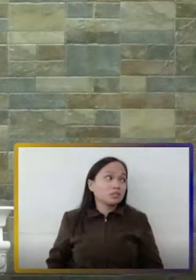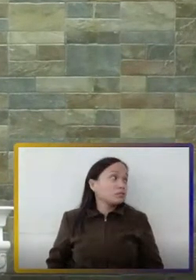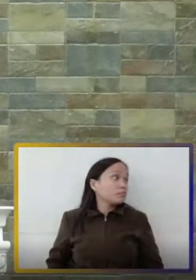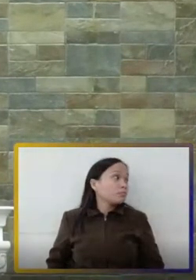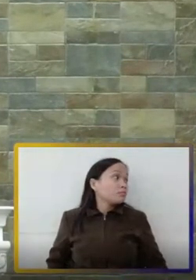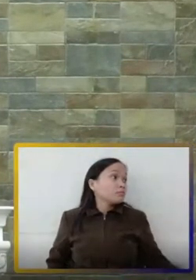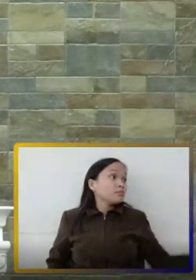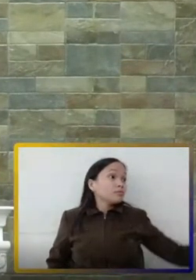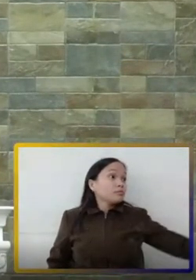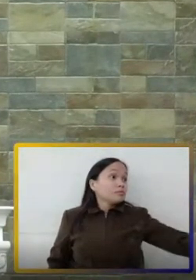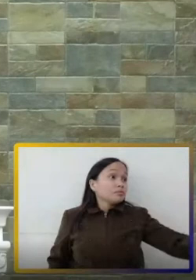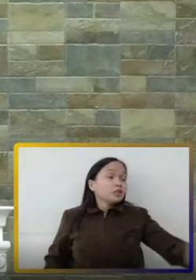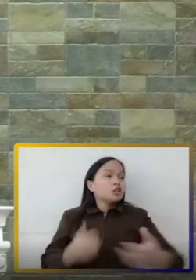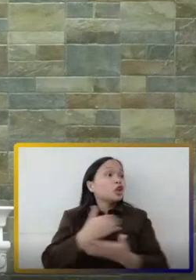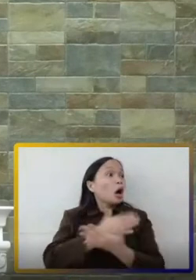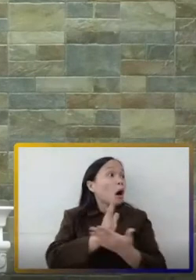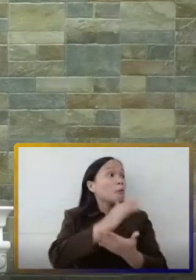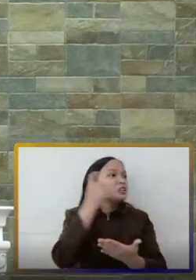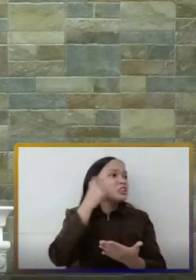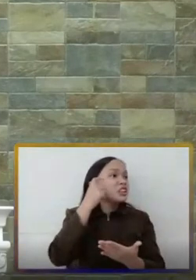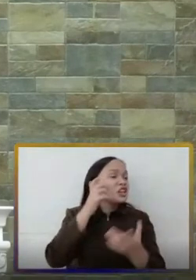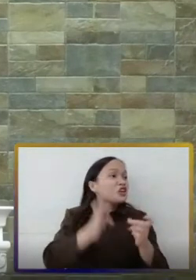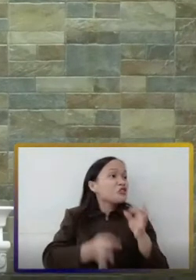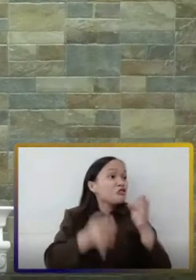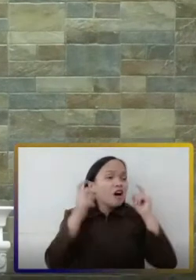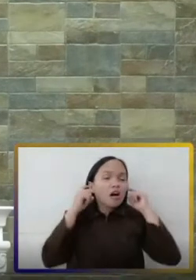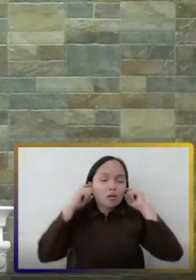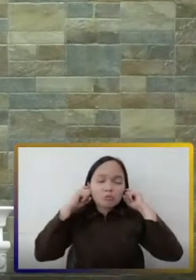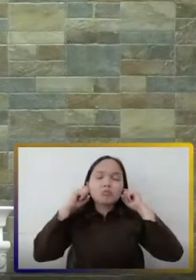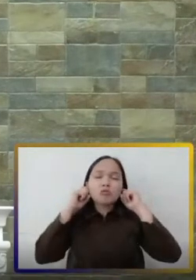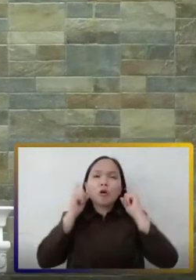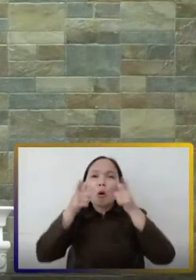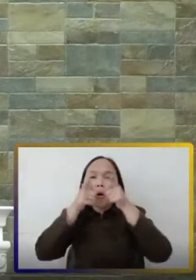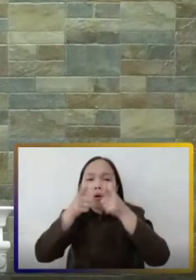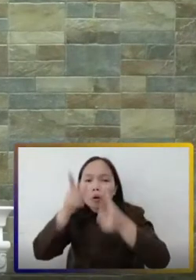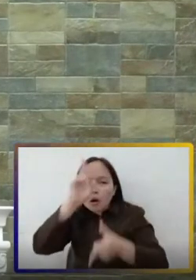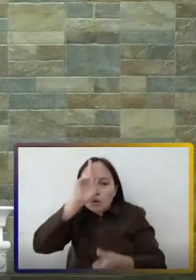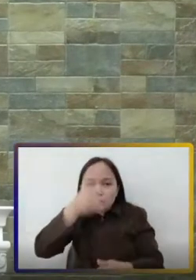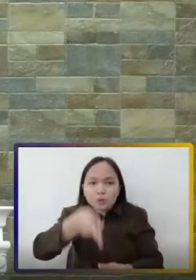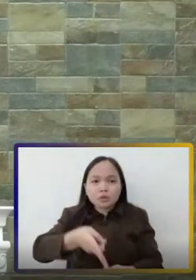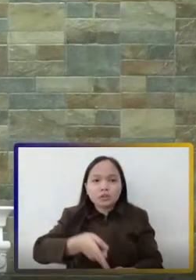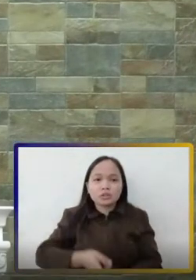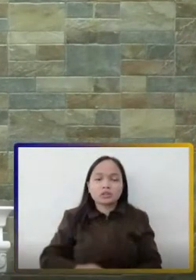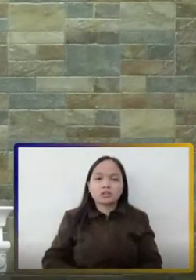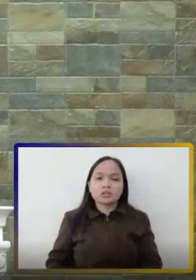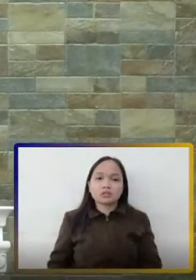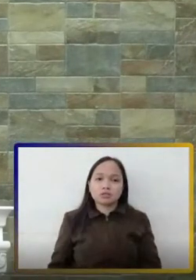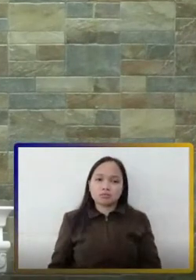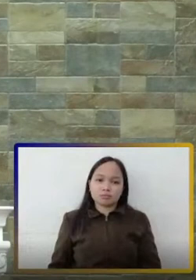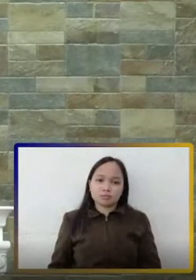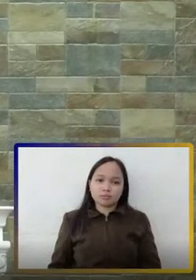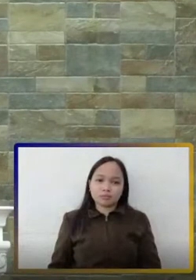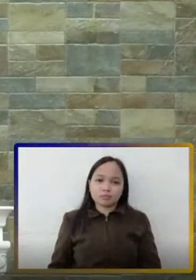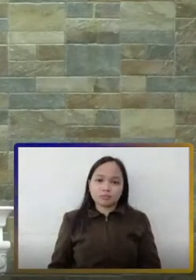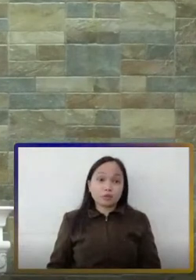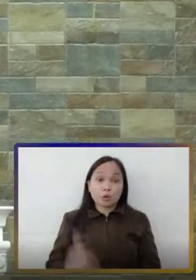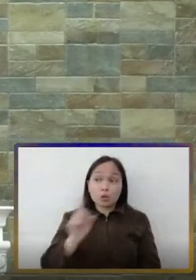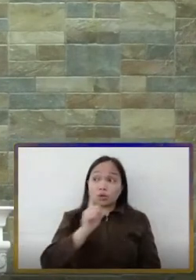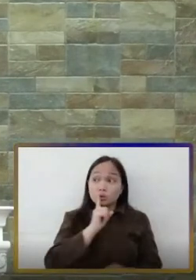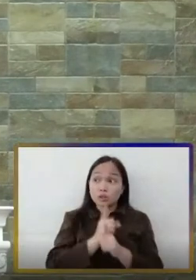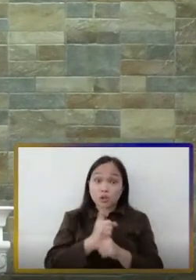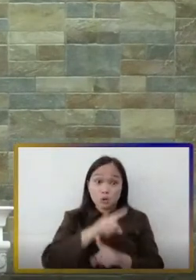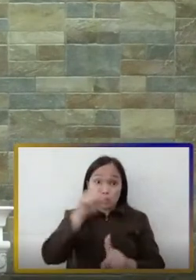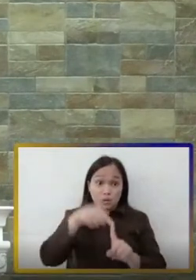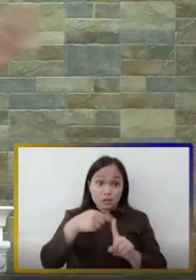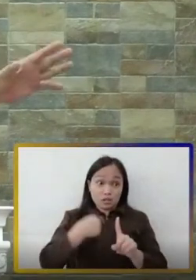Kala nila dagdag papogi yun, dagdag na identification sa buhay nila. Oh, I'm telling you. Ako nga, sa totoo lang, pag